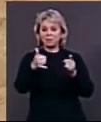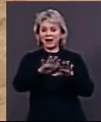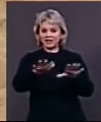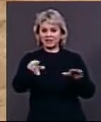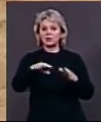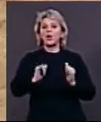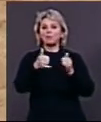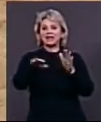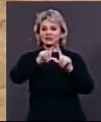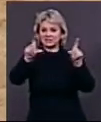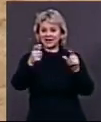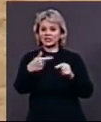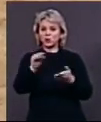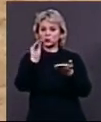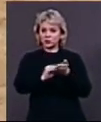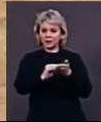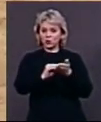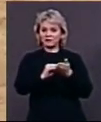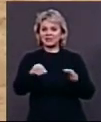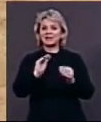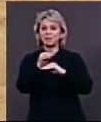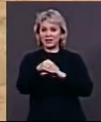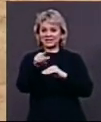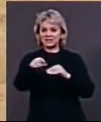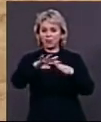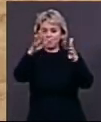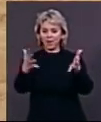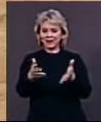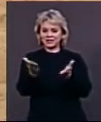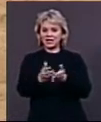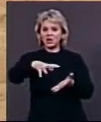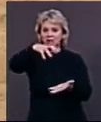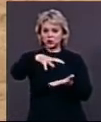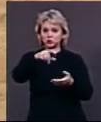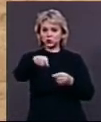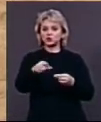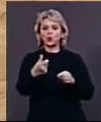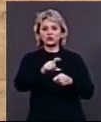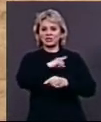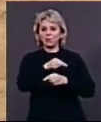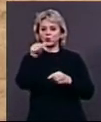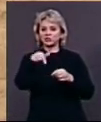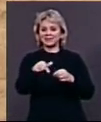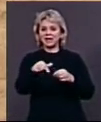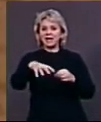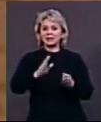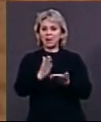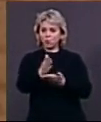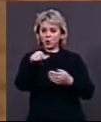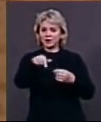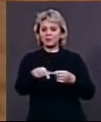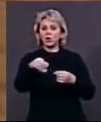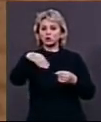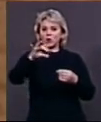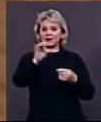есть поливочная станция, где будут установлены дополнительные баки, насосы с очень мощным напором, вот